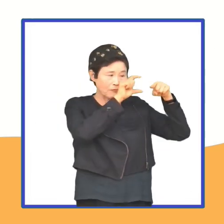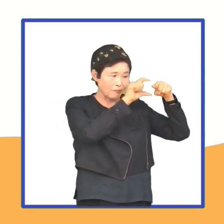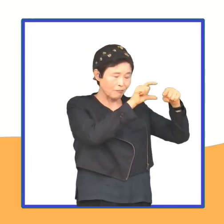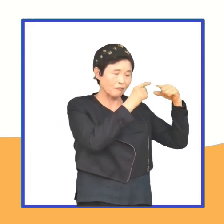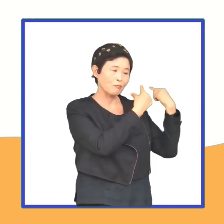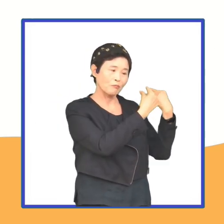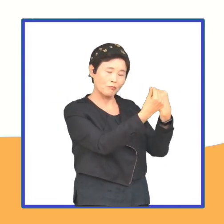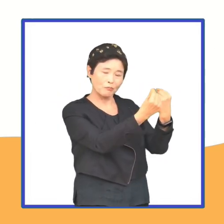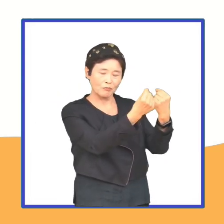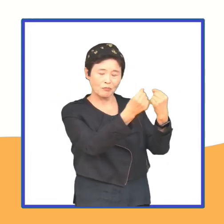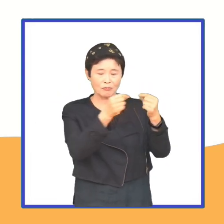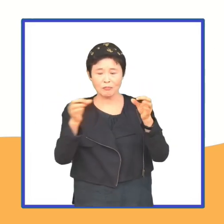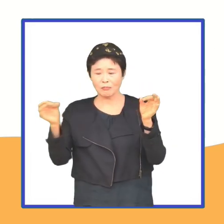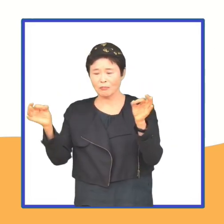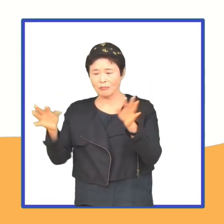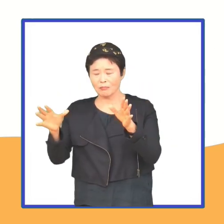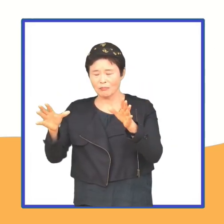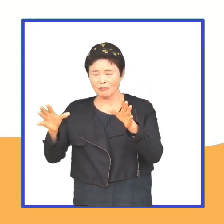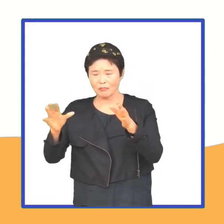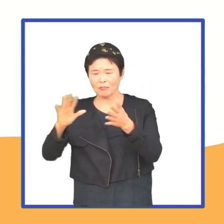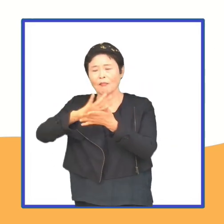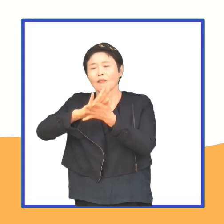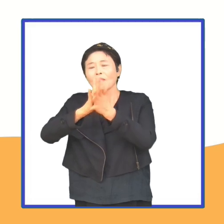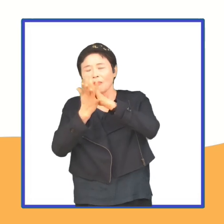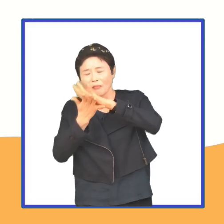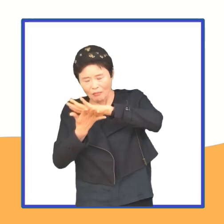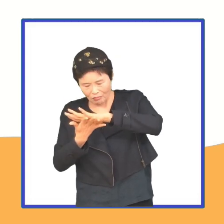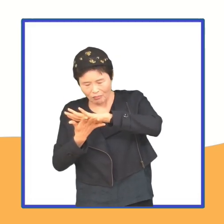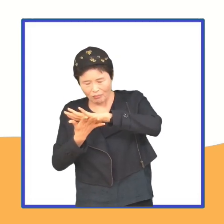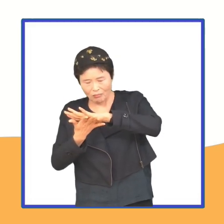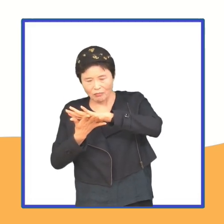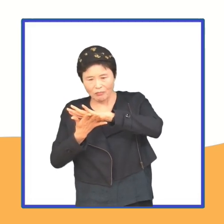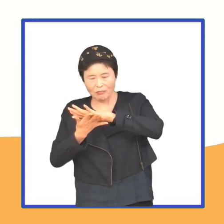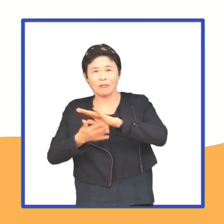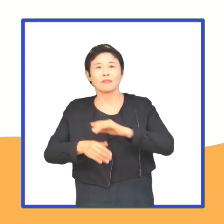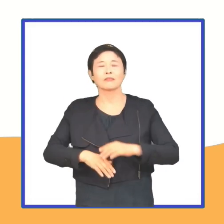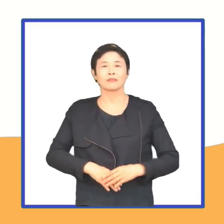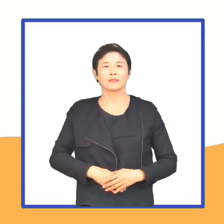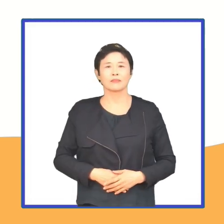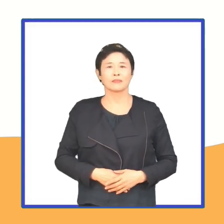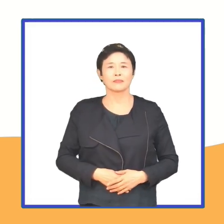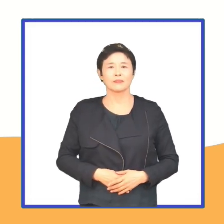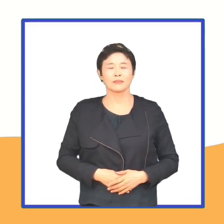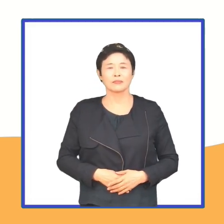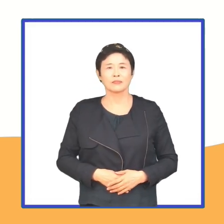평균적으로 유지되던 기후가 단기간에 급격하게 변화하는 현상을 말해요.